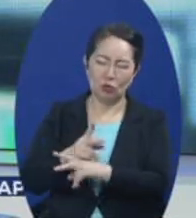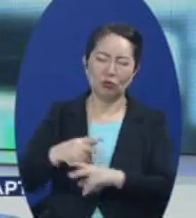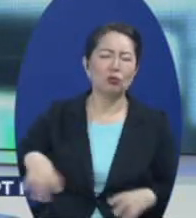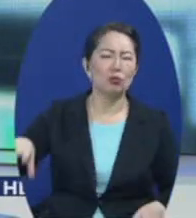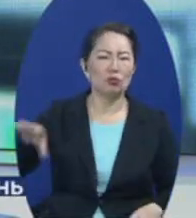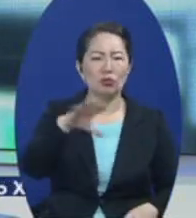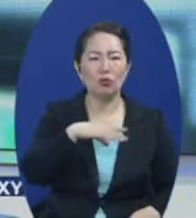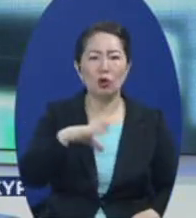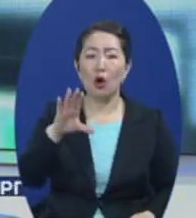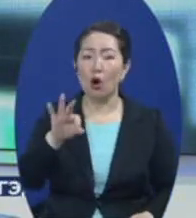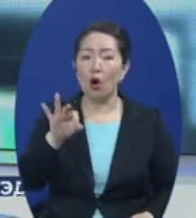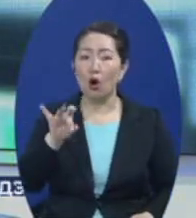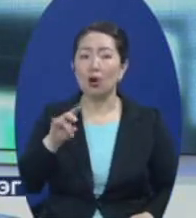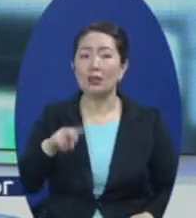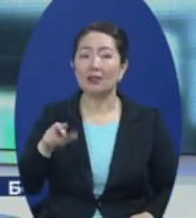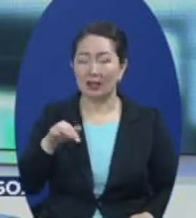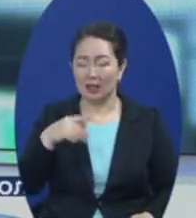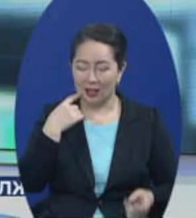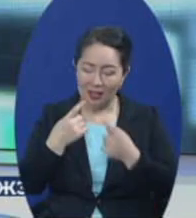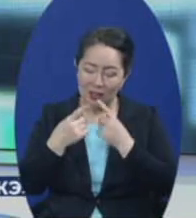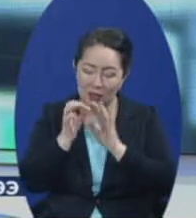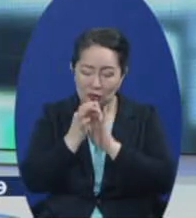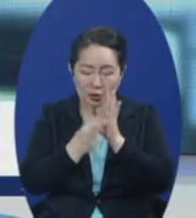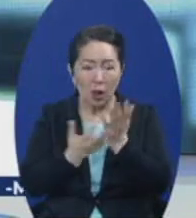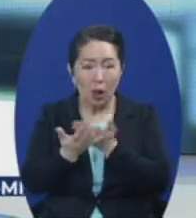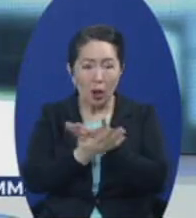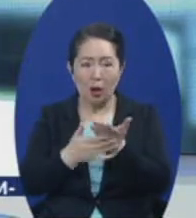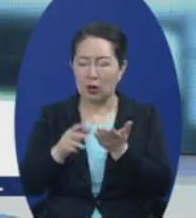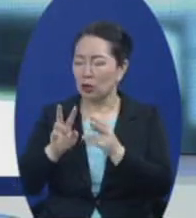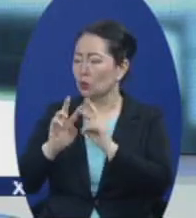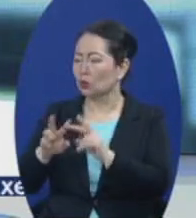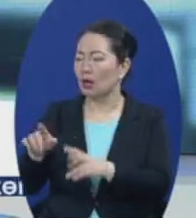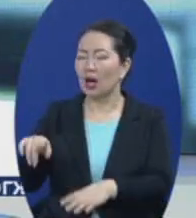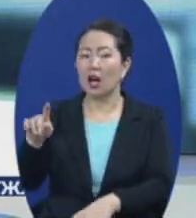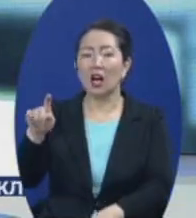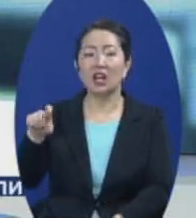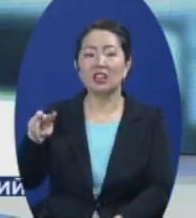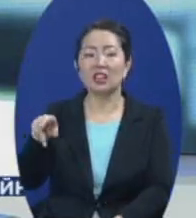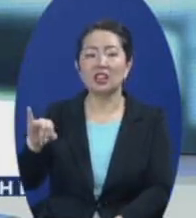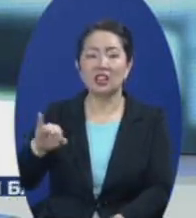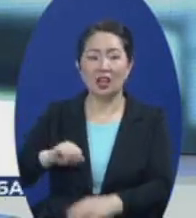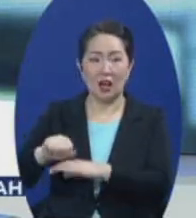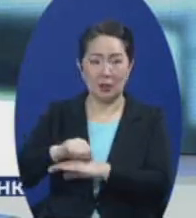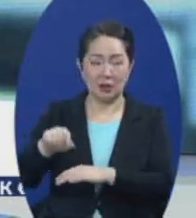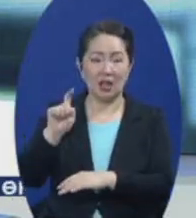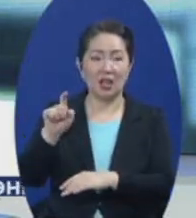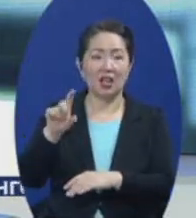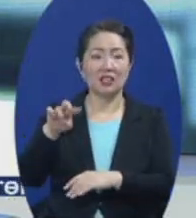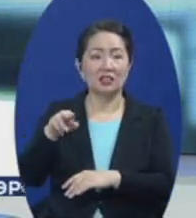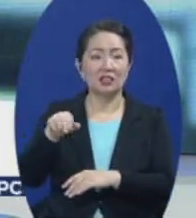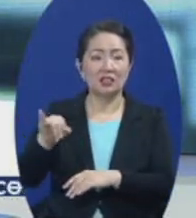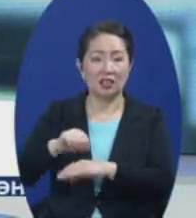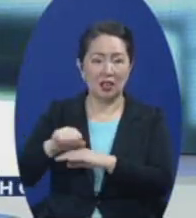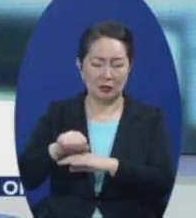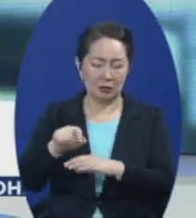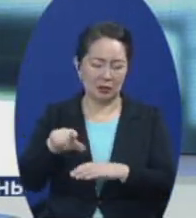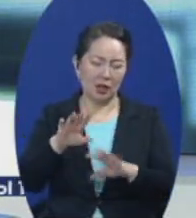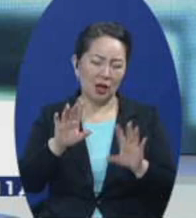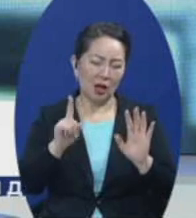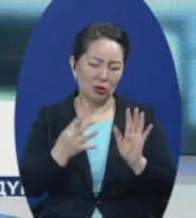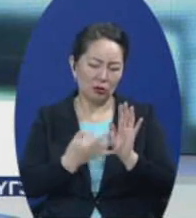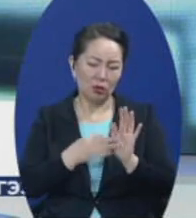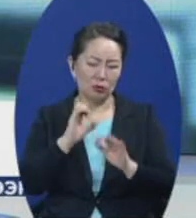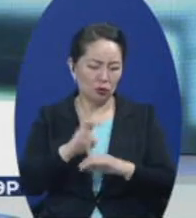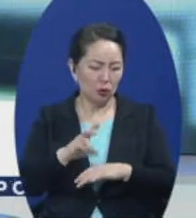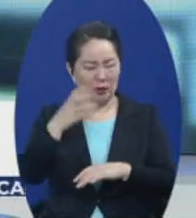хилэлцүүлж байна. За хилэлцүүлэг хинтээ амигт үргэлжилж байна. Өнөөдрийн хилэлцүүлэгт тус аймгийн 18 сум 89 багийн засаг дарга,